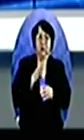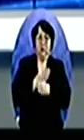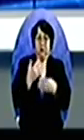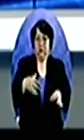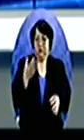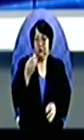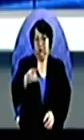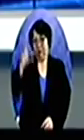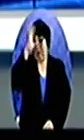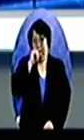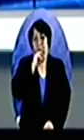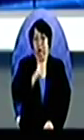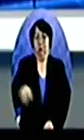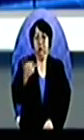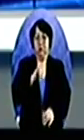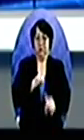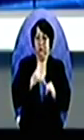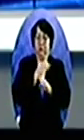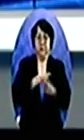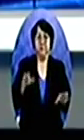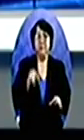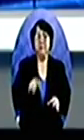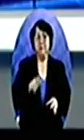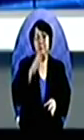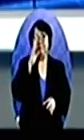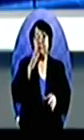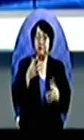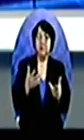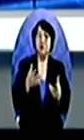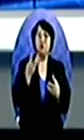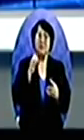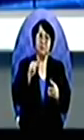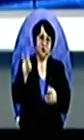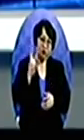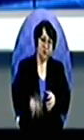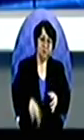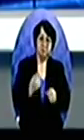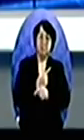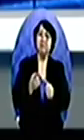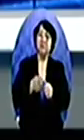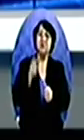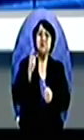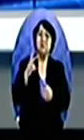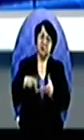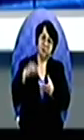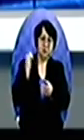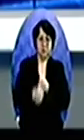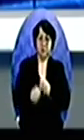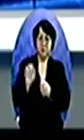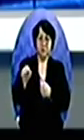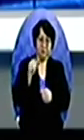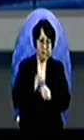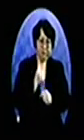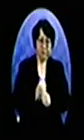Харин улс хохироод үлдэхгүй тулд Эрдэнэ төлөлтрийн эрсдлийн сангаас гарсан 40 сая долларыг гин буруутай итгээд ирнэ нөхөн төлөвлөхөөр ажиллаж байгаа юм байна.